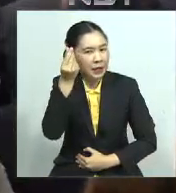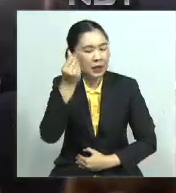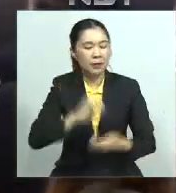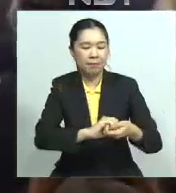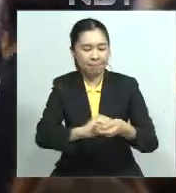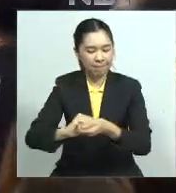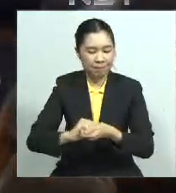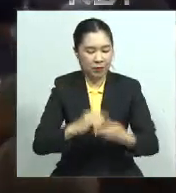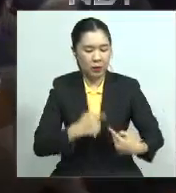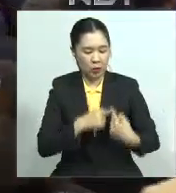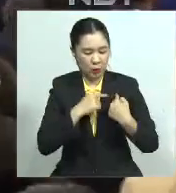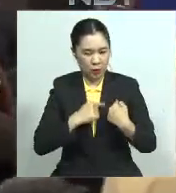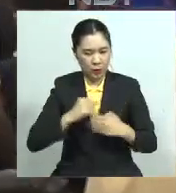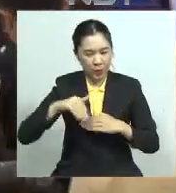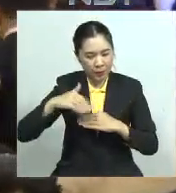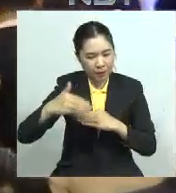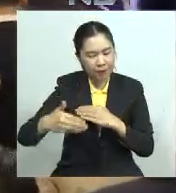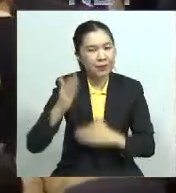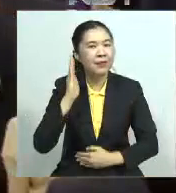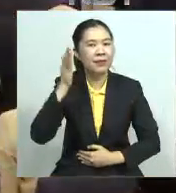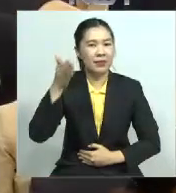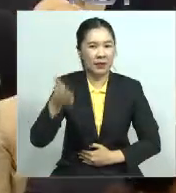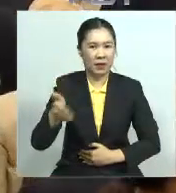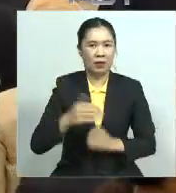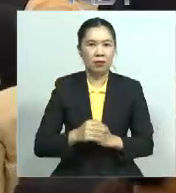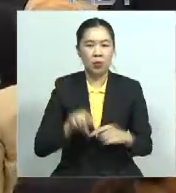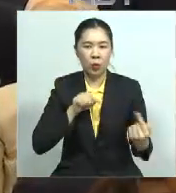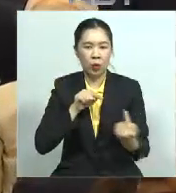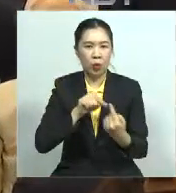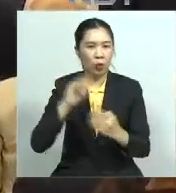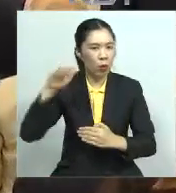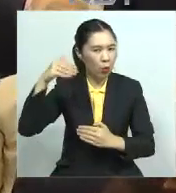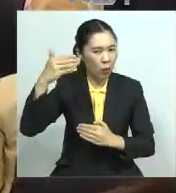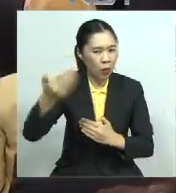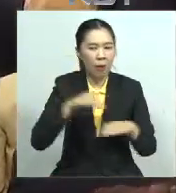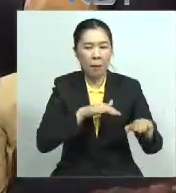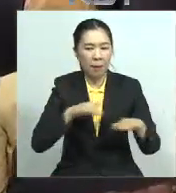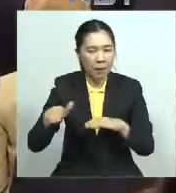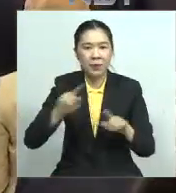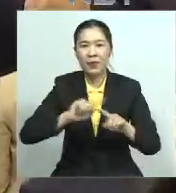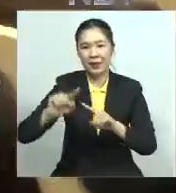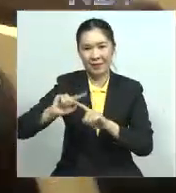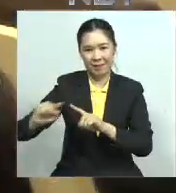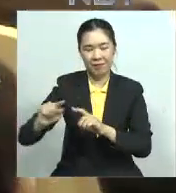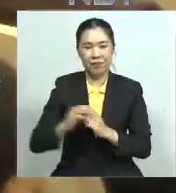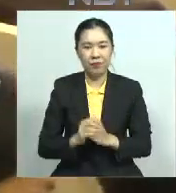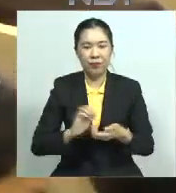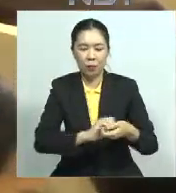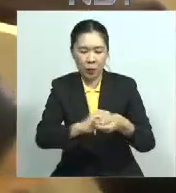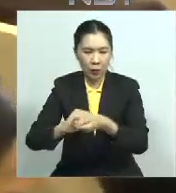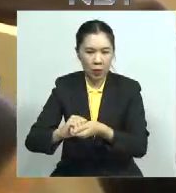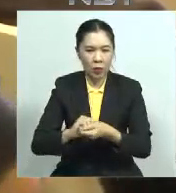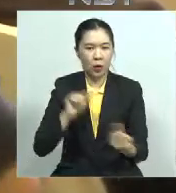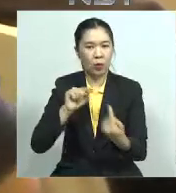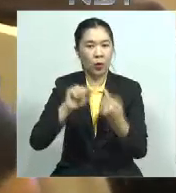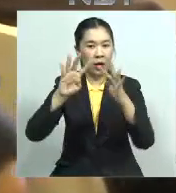ร่วมมือร่วมใจก้าวไกลยั่งยืนเตรียมพร้อมรับมือกับความเปลี่ยนแปลงและความท้าทายต่างๆโดยจะต้องร่วมมือกับคู่เจรจา